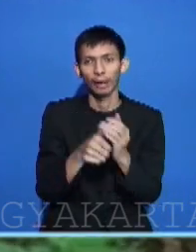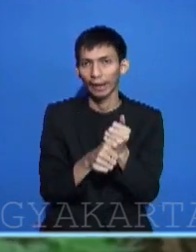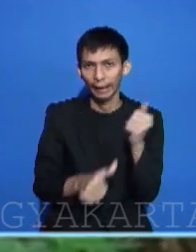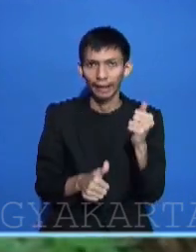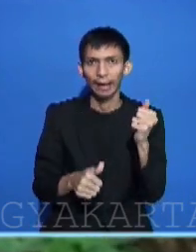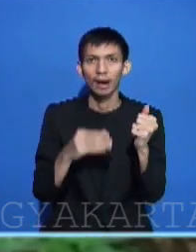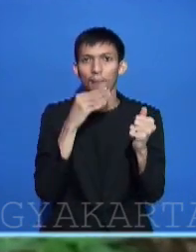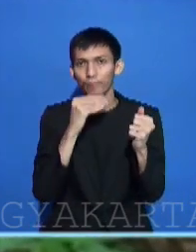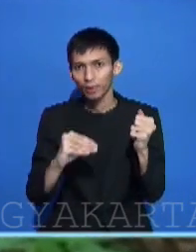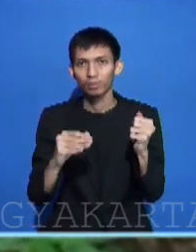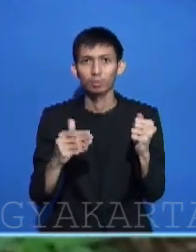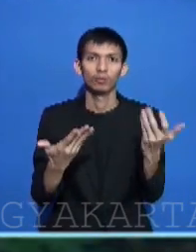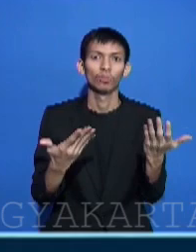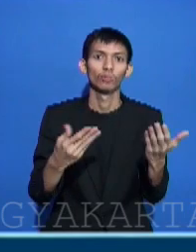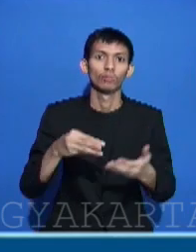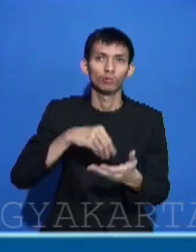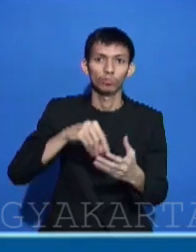seminggu tanaman